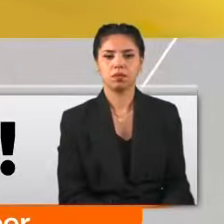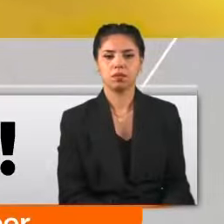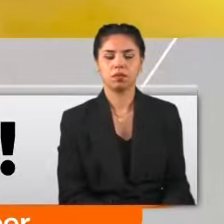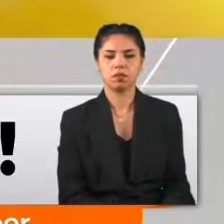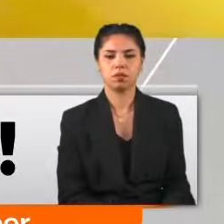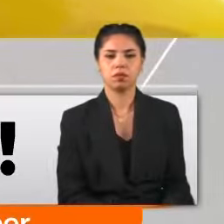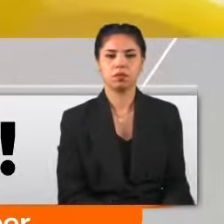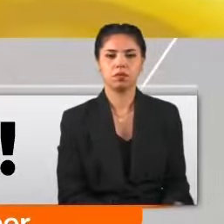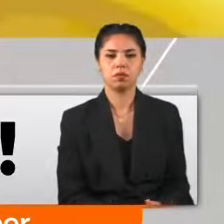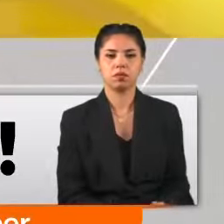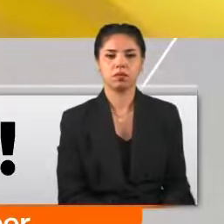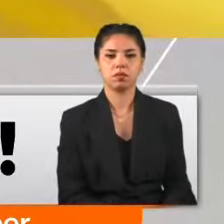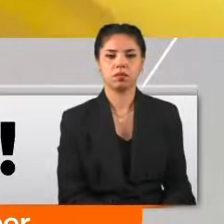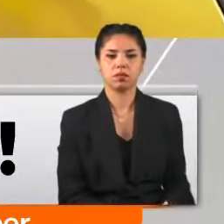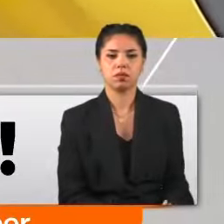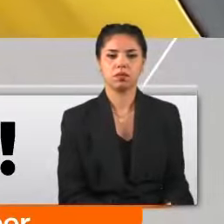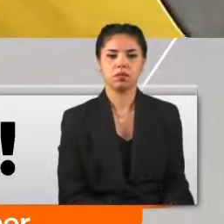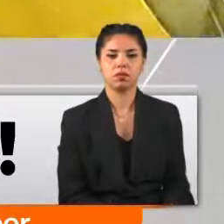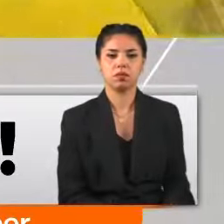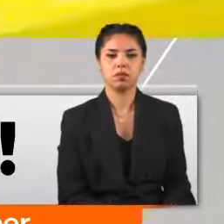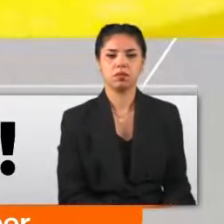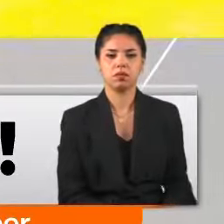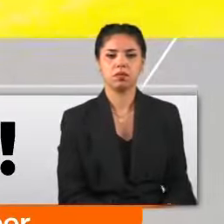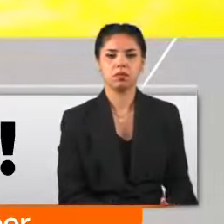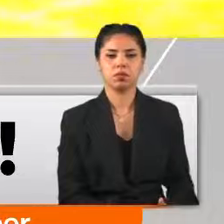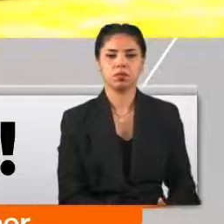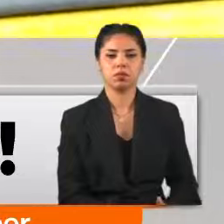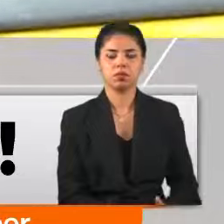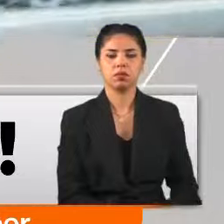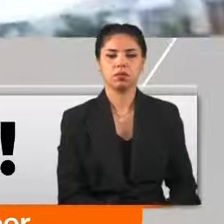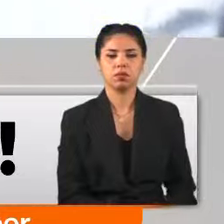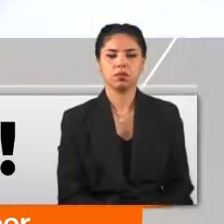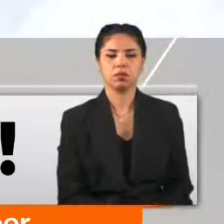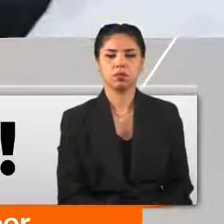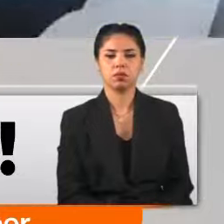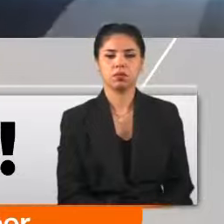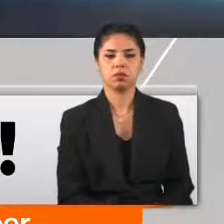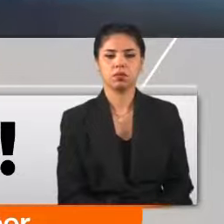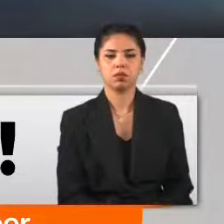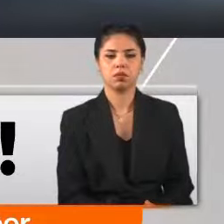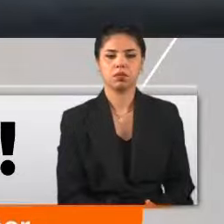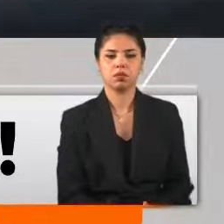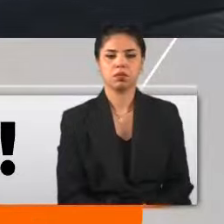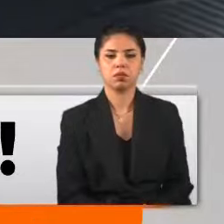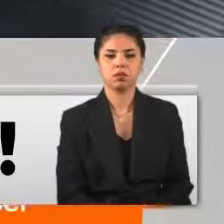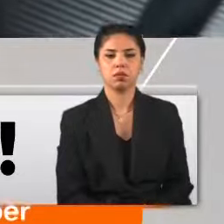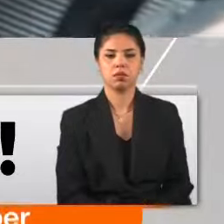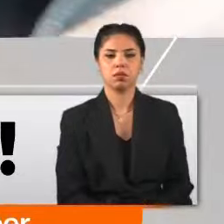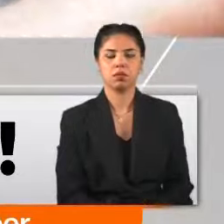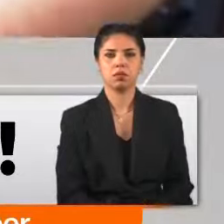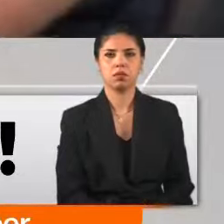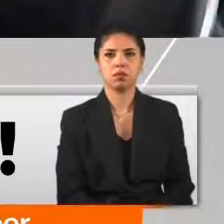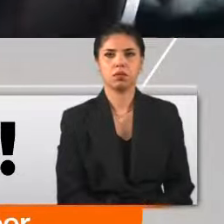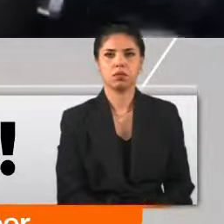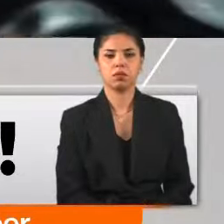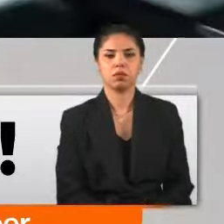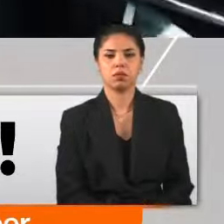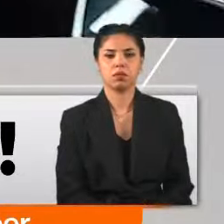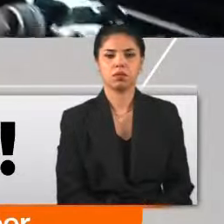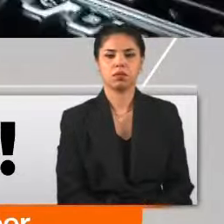aynen iadesinde alırsak anca zararımız karşılanmış oluyor. Herhangi bir 400-500 bin gibi miktar bile bize verseler